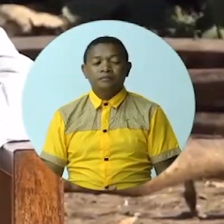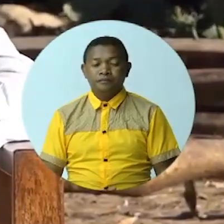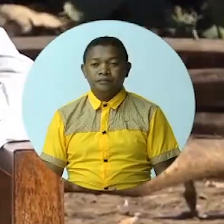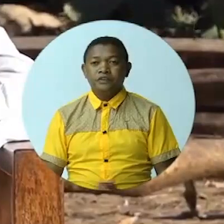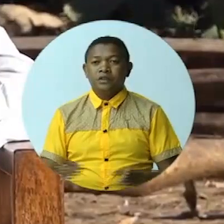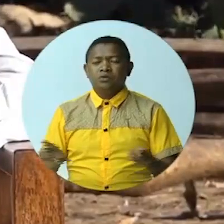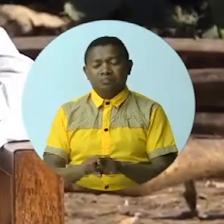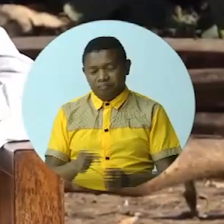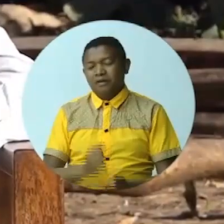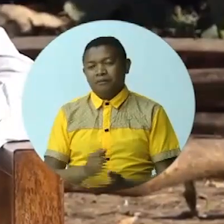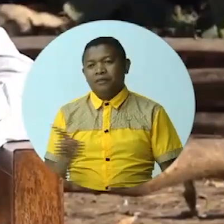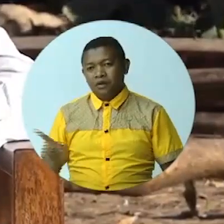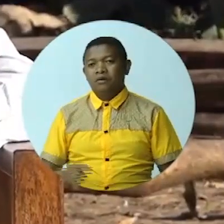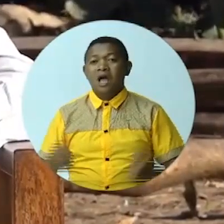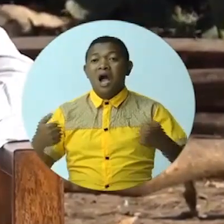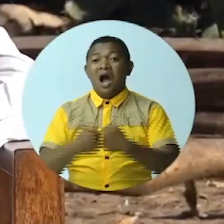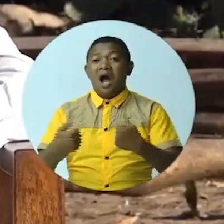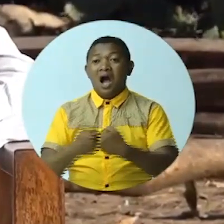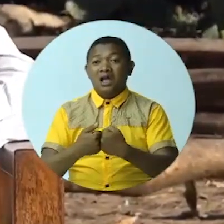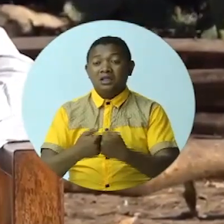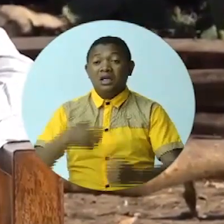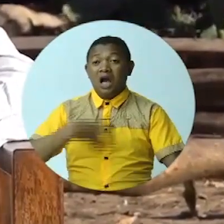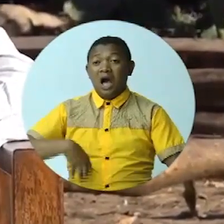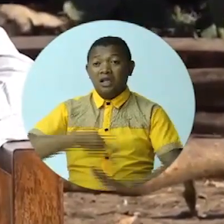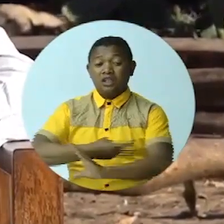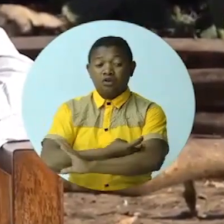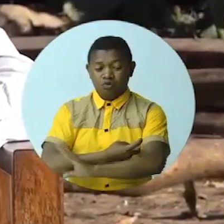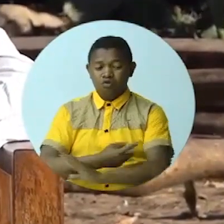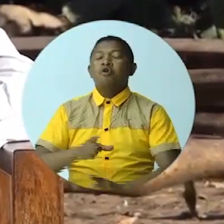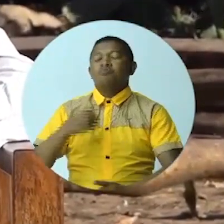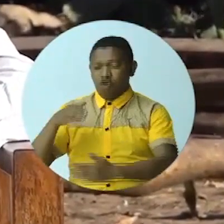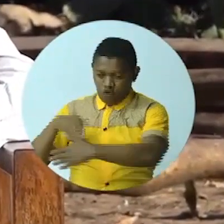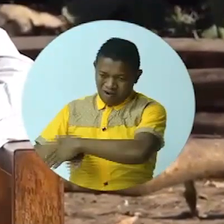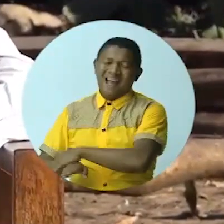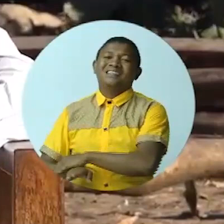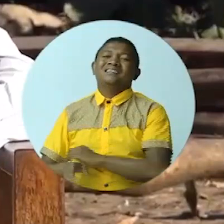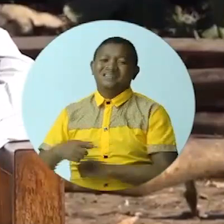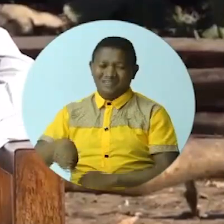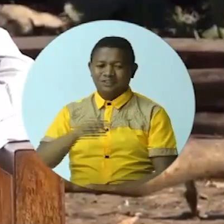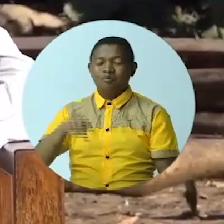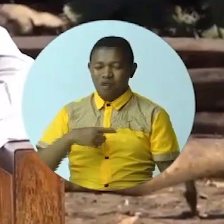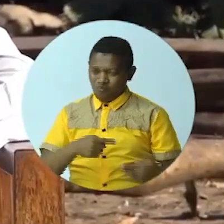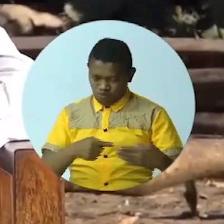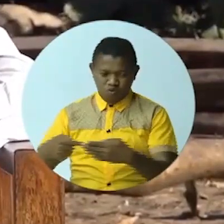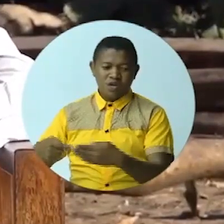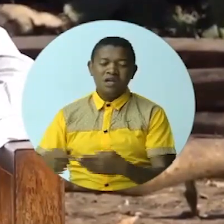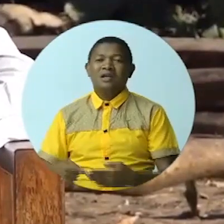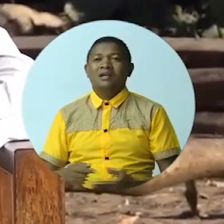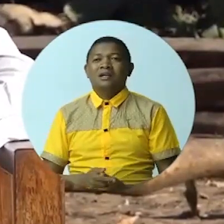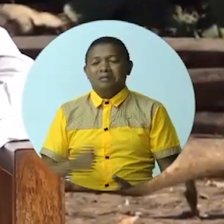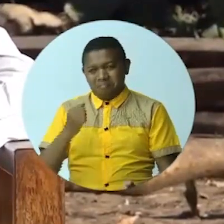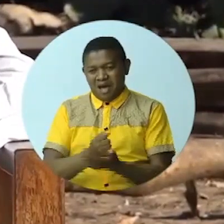coronavirus a dia mbola ao anatiny tsika na dia efa ho resy tanteraka ary io a